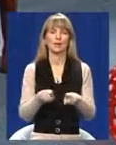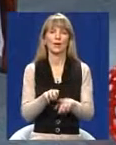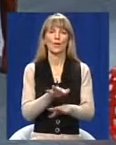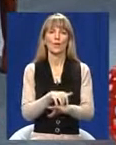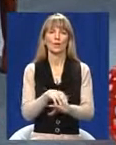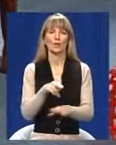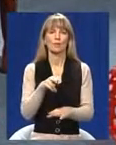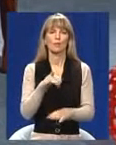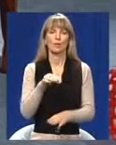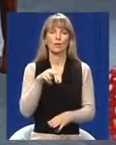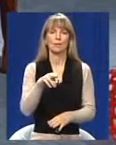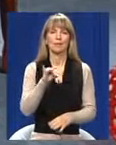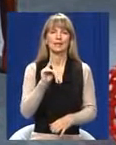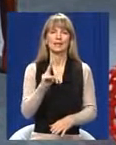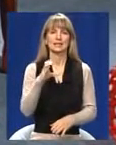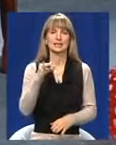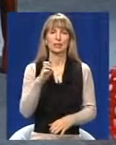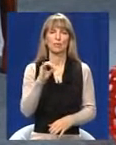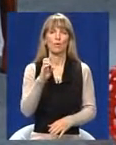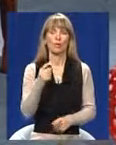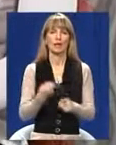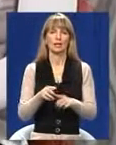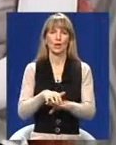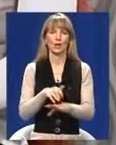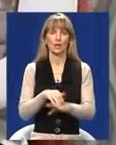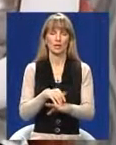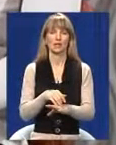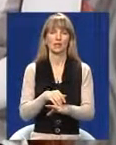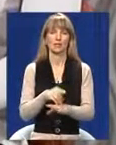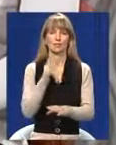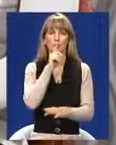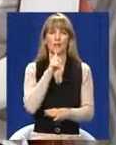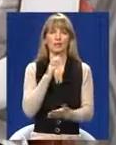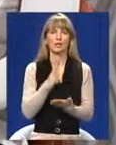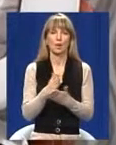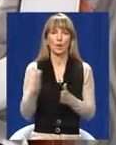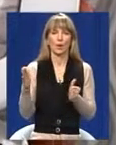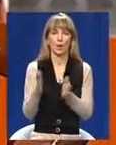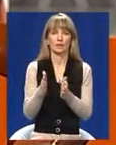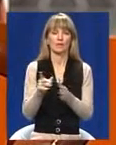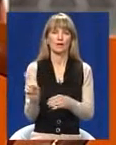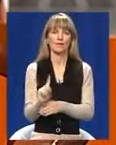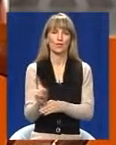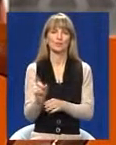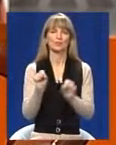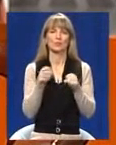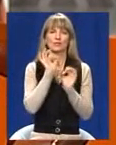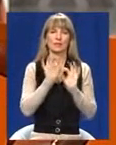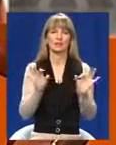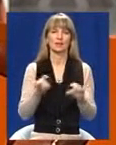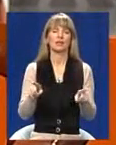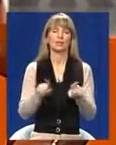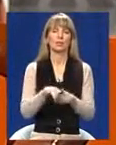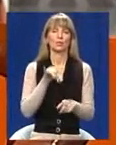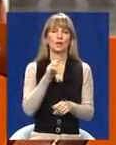котика про Піксі Боба. Знаєш, що ці котики, вони такі чи маленькі, і вони мають коротенький хвостик. Що ти можеш розказати про це? А також